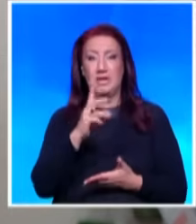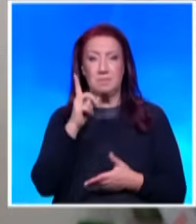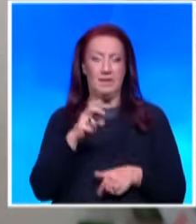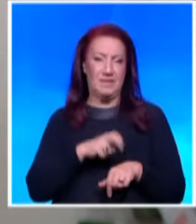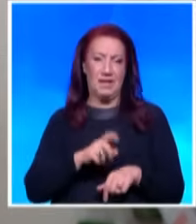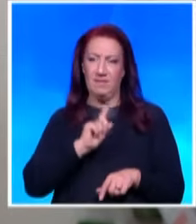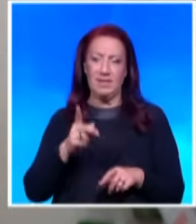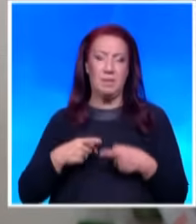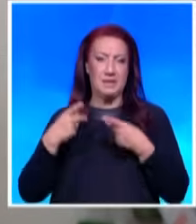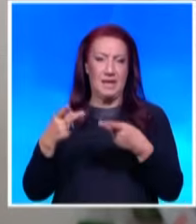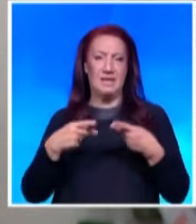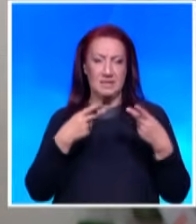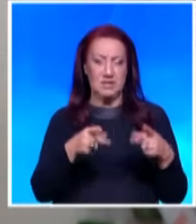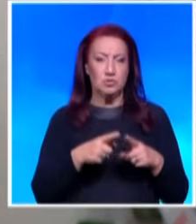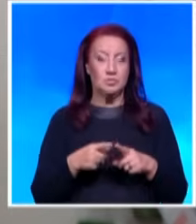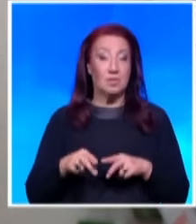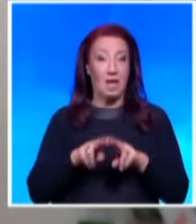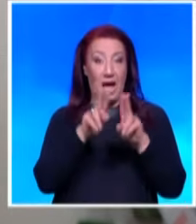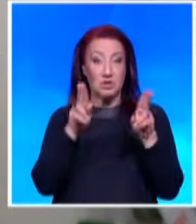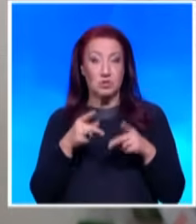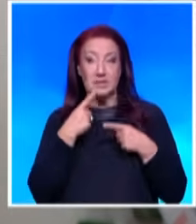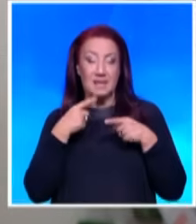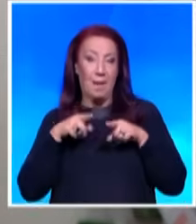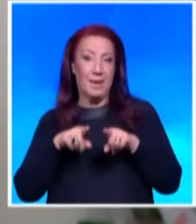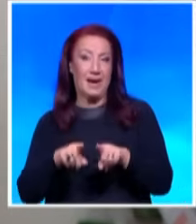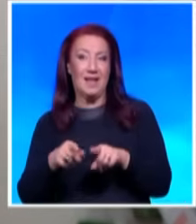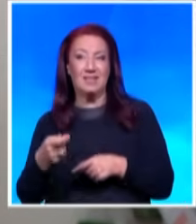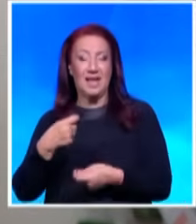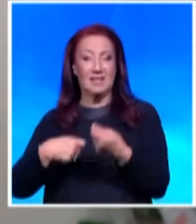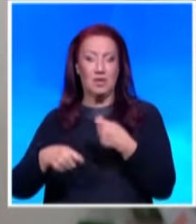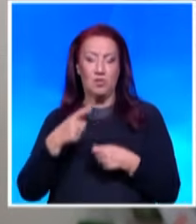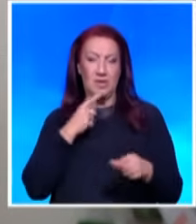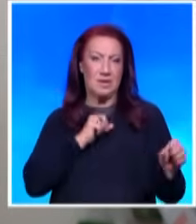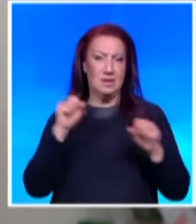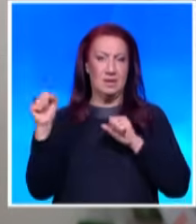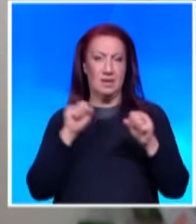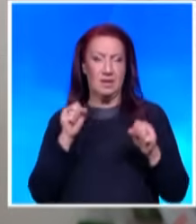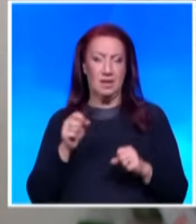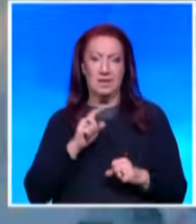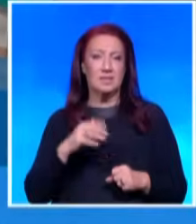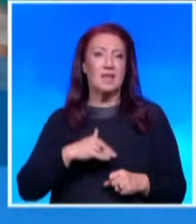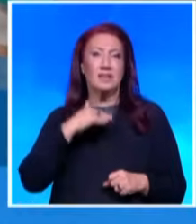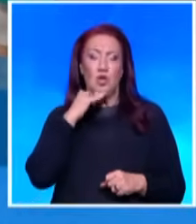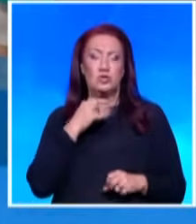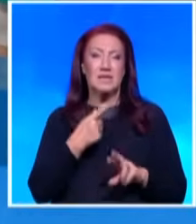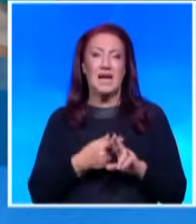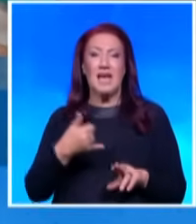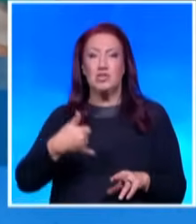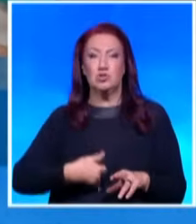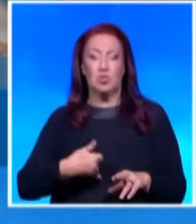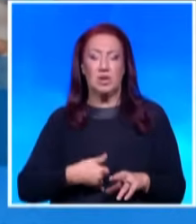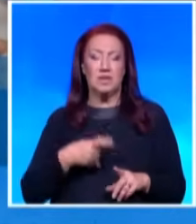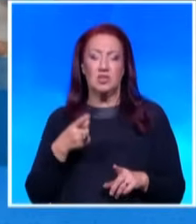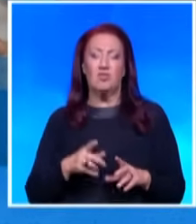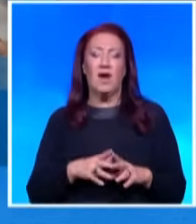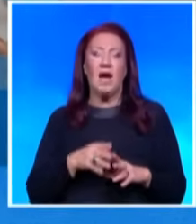развитие на паралелната търговия с лекарства реагираха и заявиха, че недостига на инсулин е глобален проблем и няма как износът